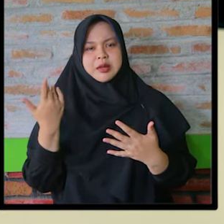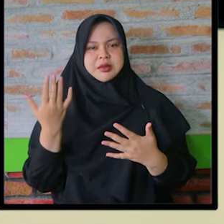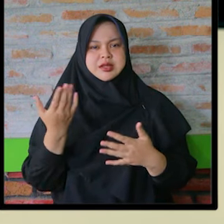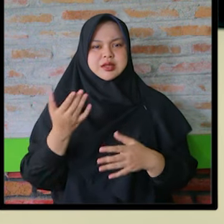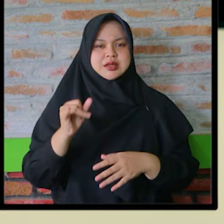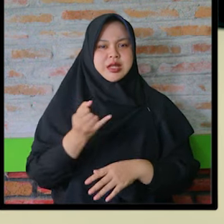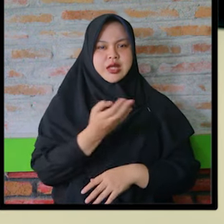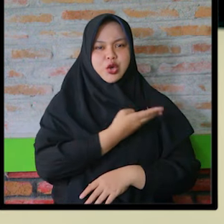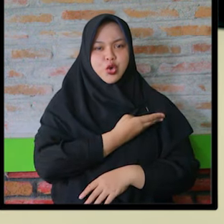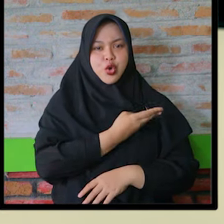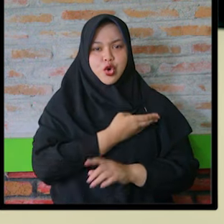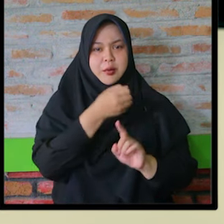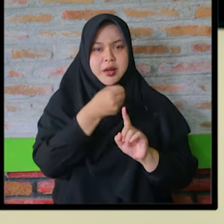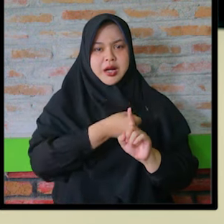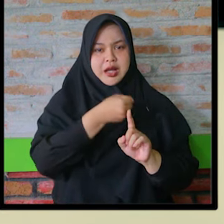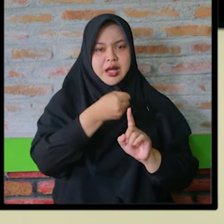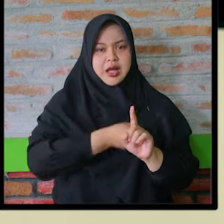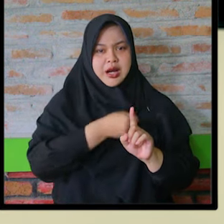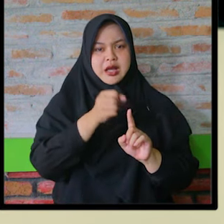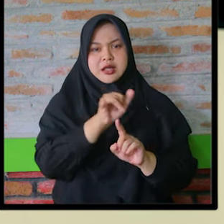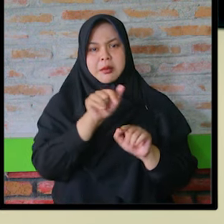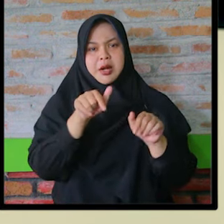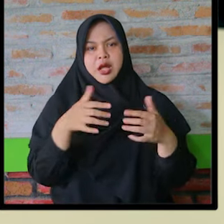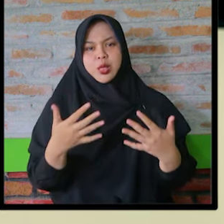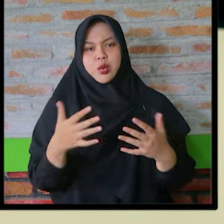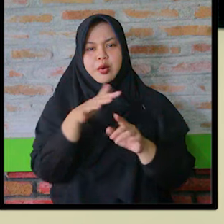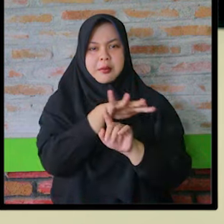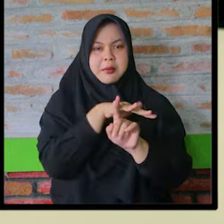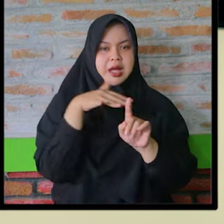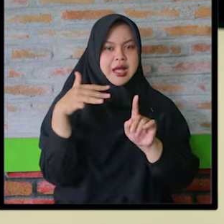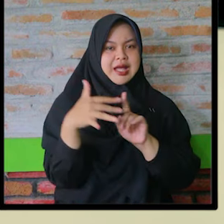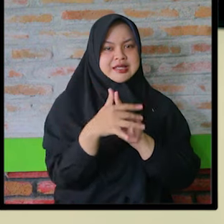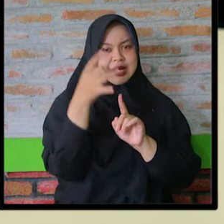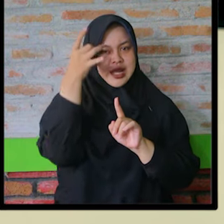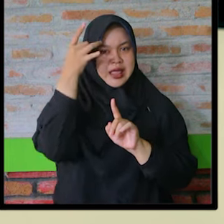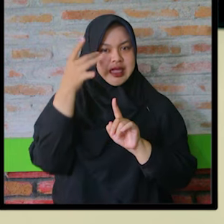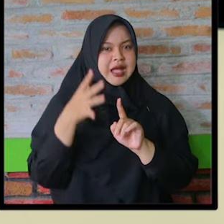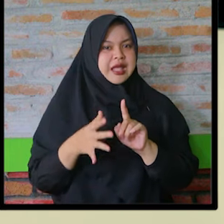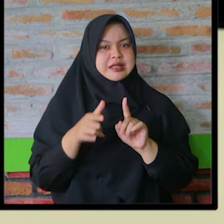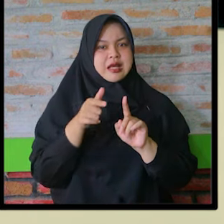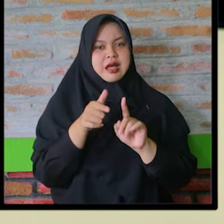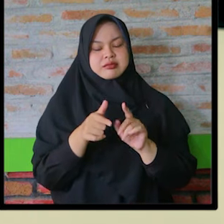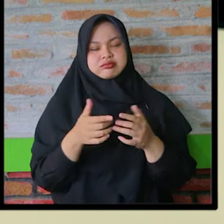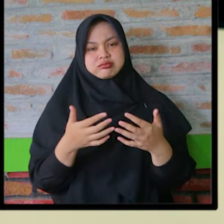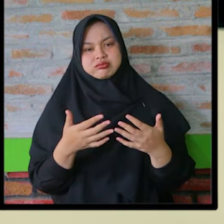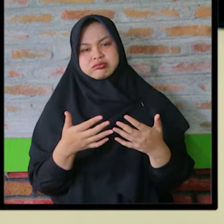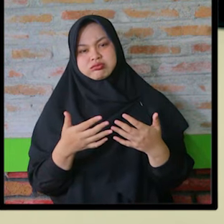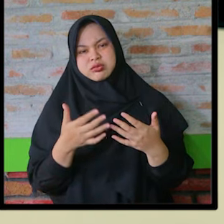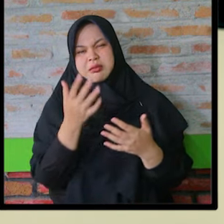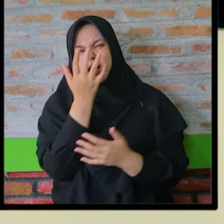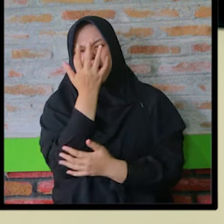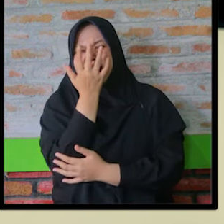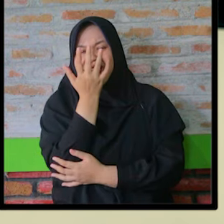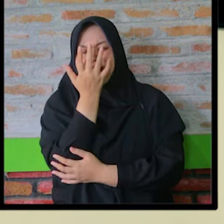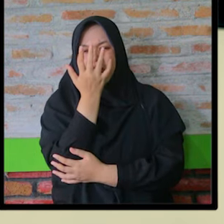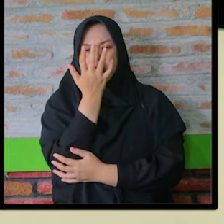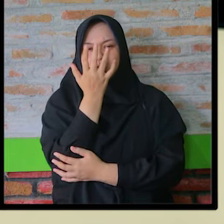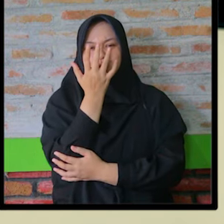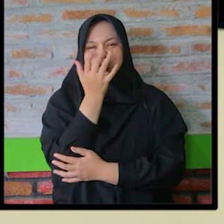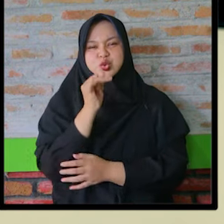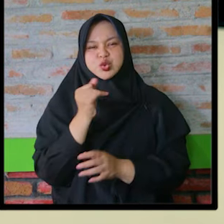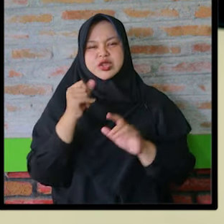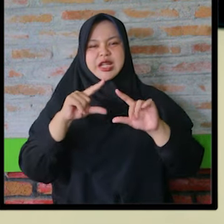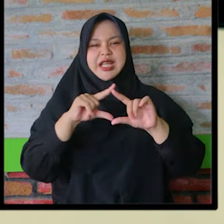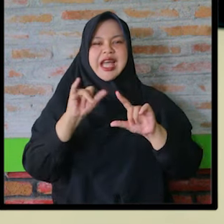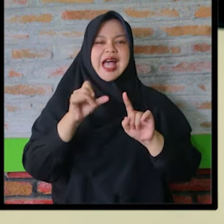kekerasan menjadi tiga kali ya gitu e masyarakat desanya yang EE malu gitu jadi